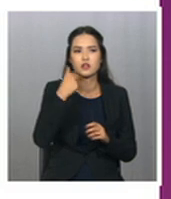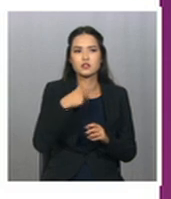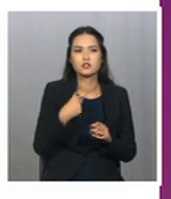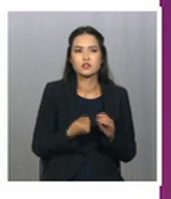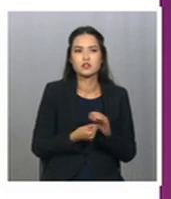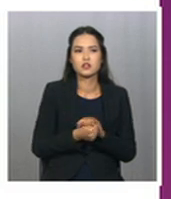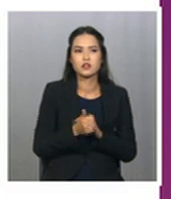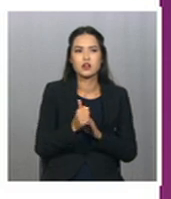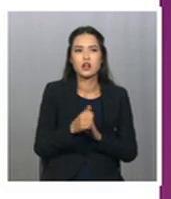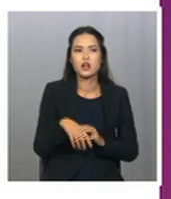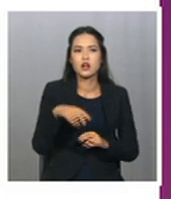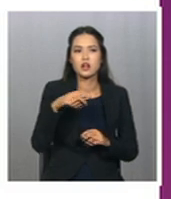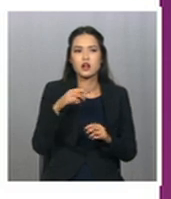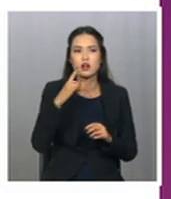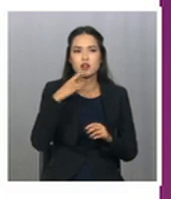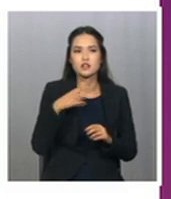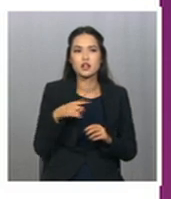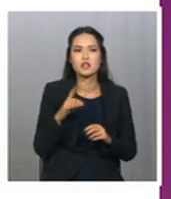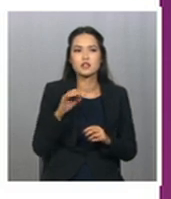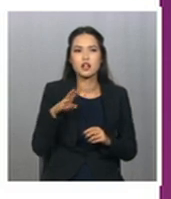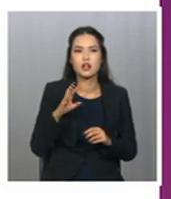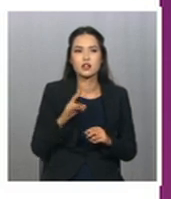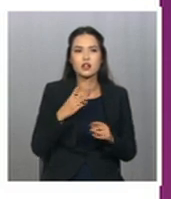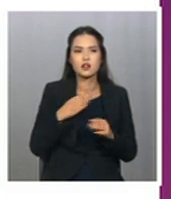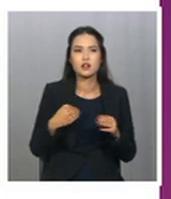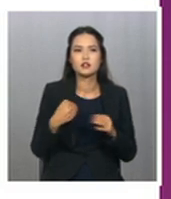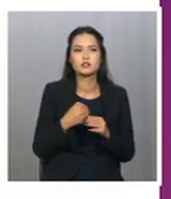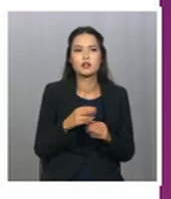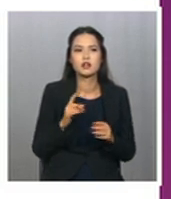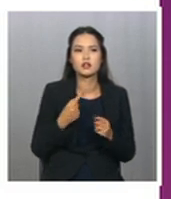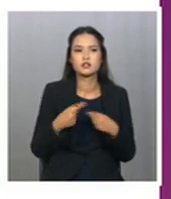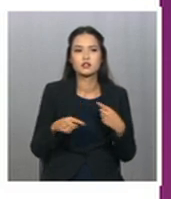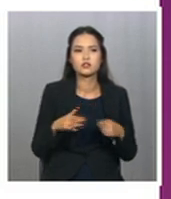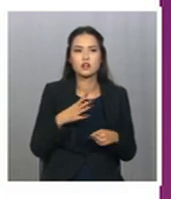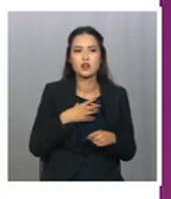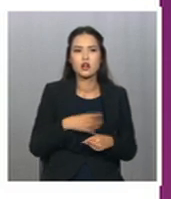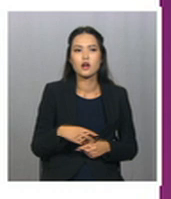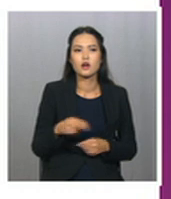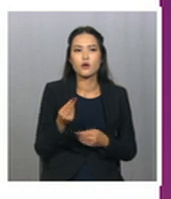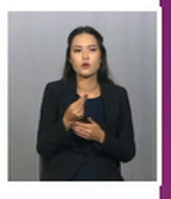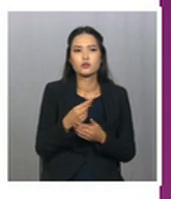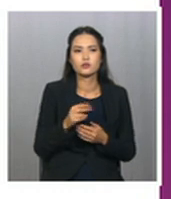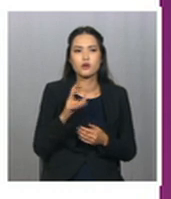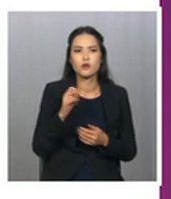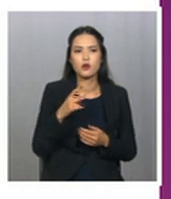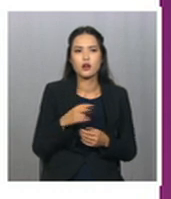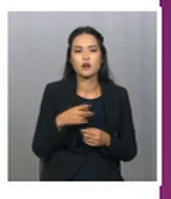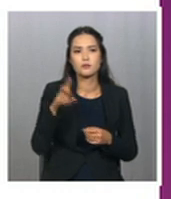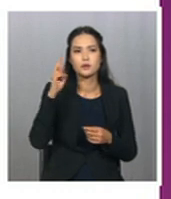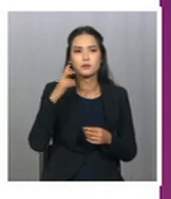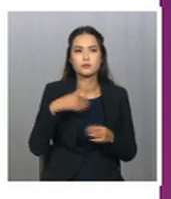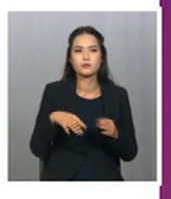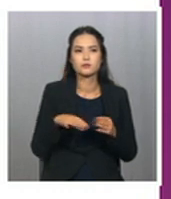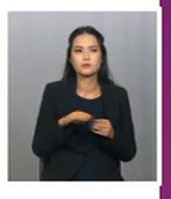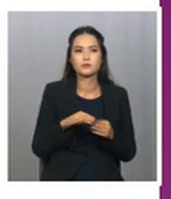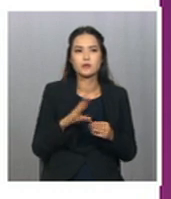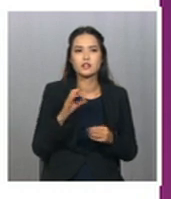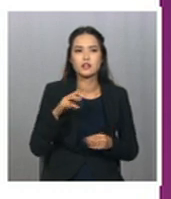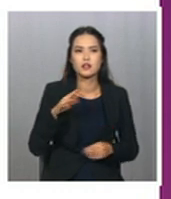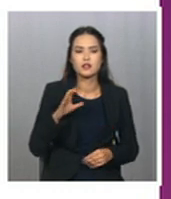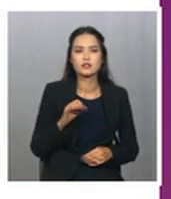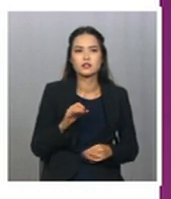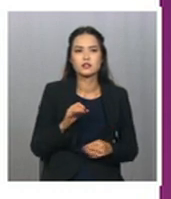қазақ зиялыларының арасындағы аса ерекше тұлға, көрнекті қоғам және мемлекет қайраткері, саяси көсем,